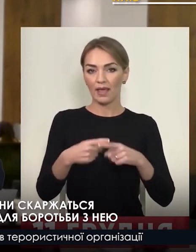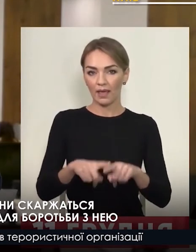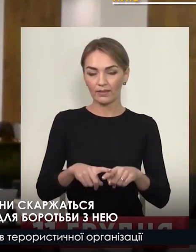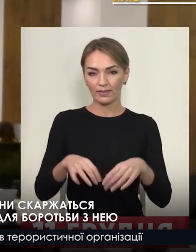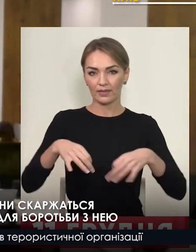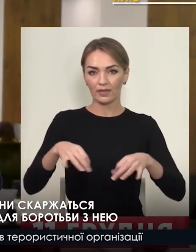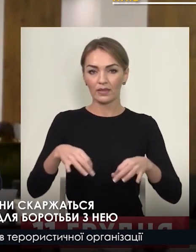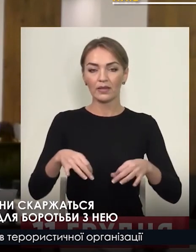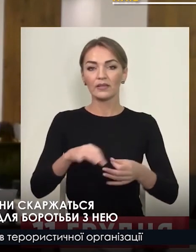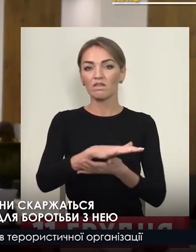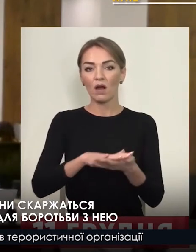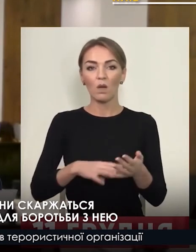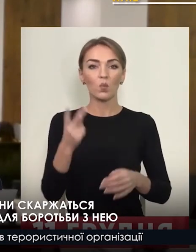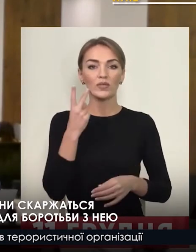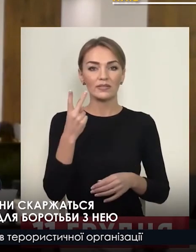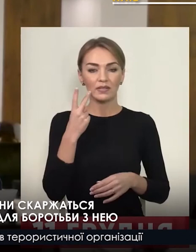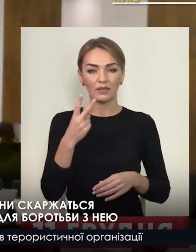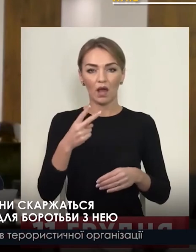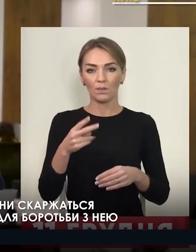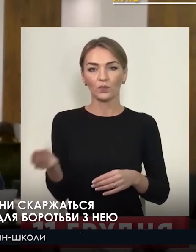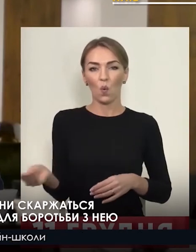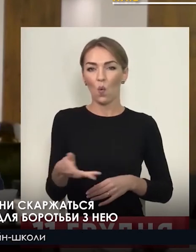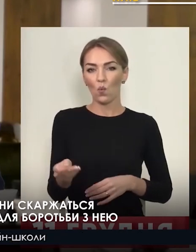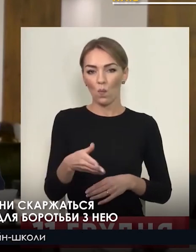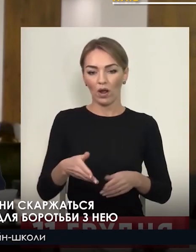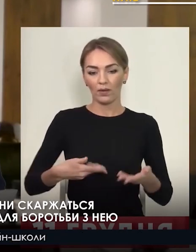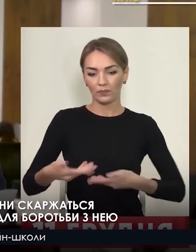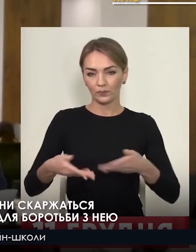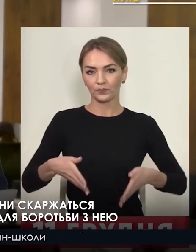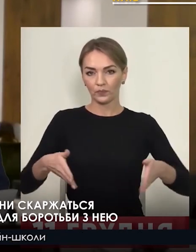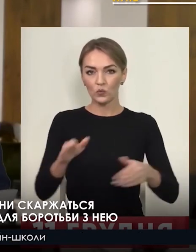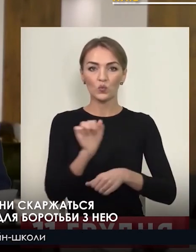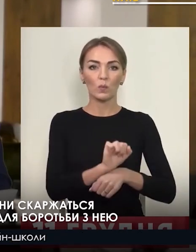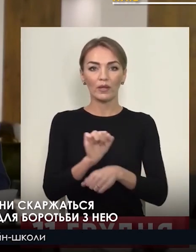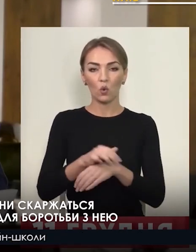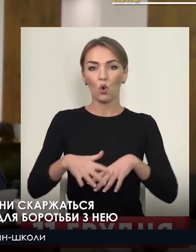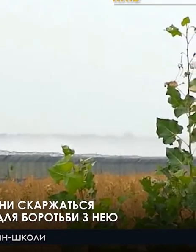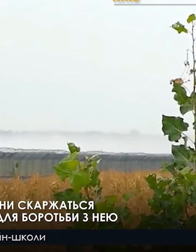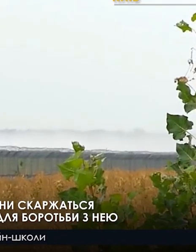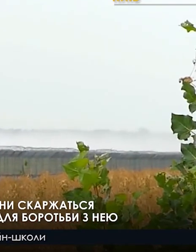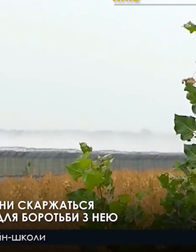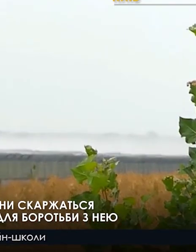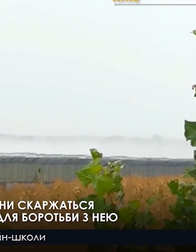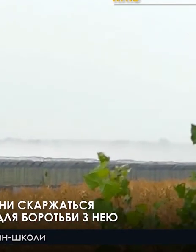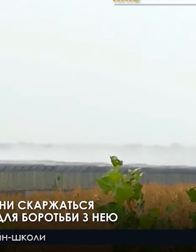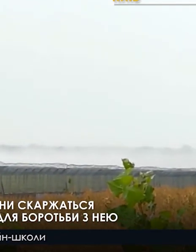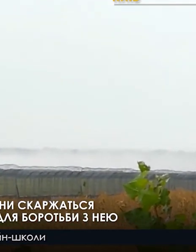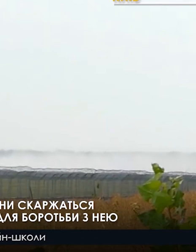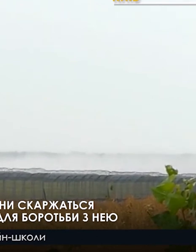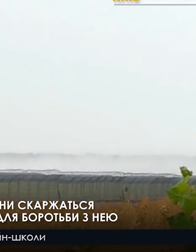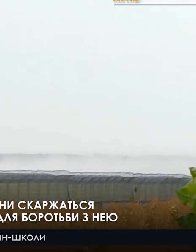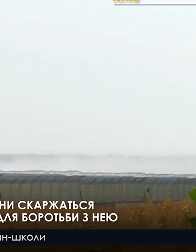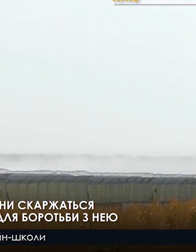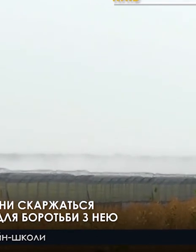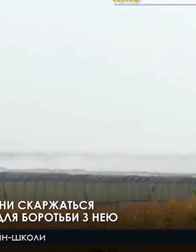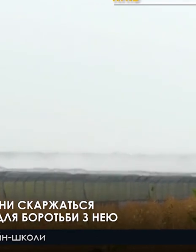Триває постійна обробка тротуарів, пішохідних переходів, зупинок громадського транспорту. Ще однією проблемою, яка виникла через